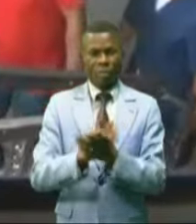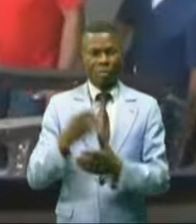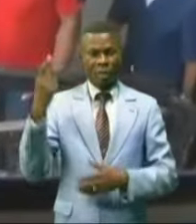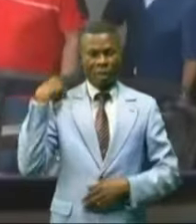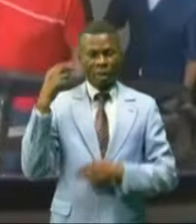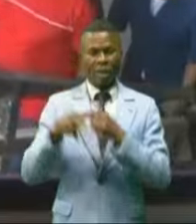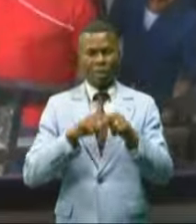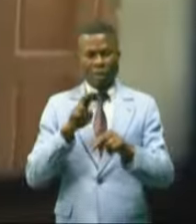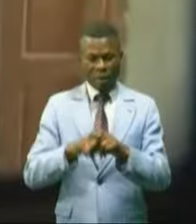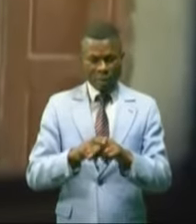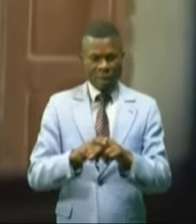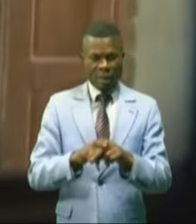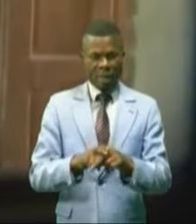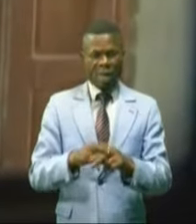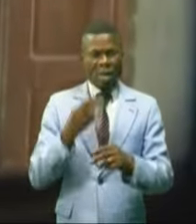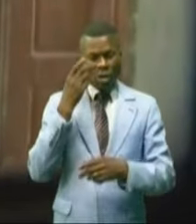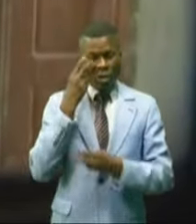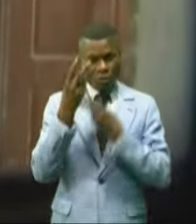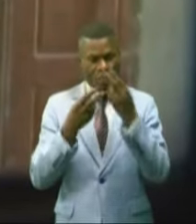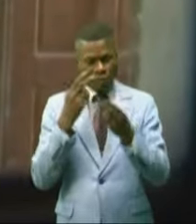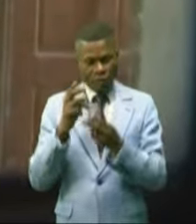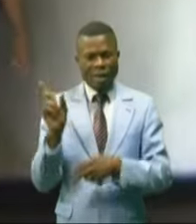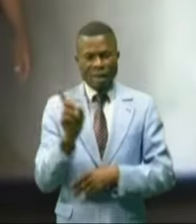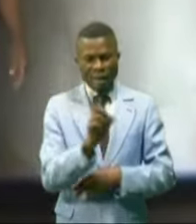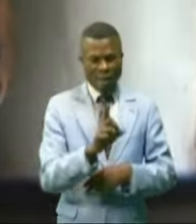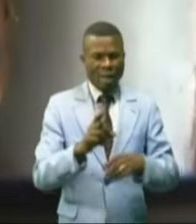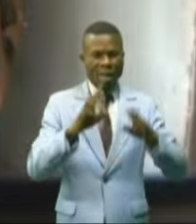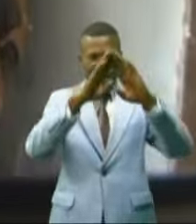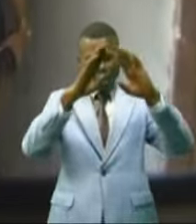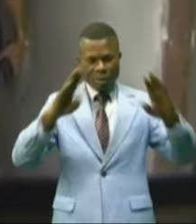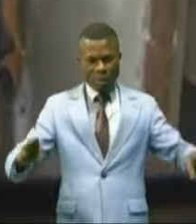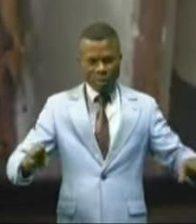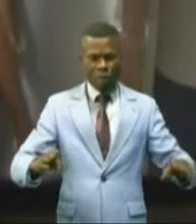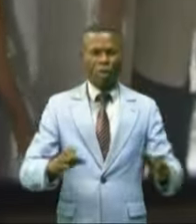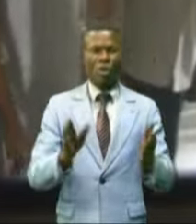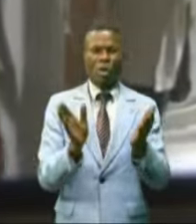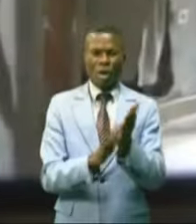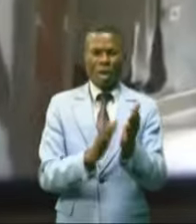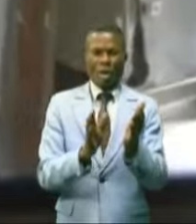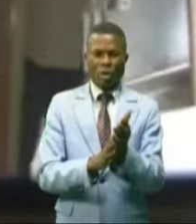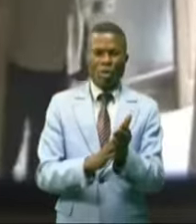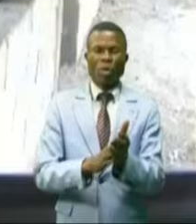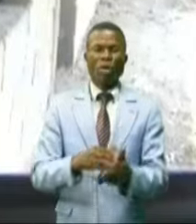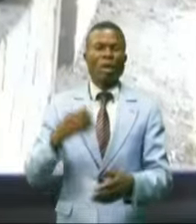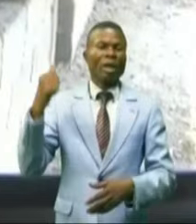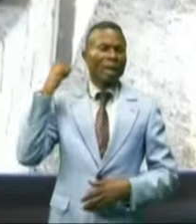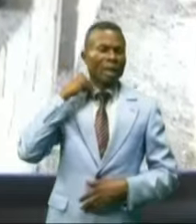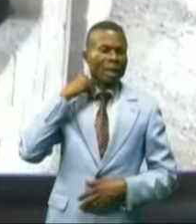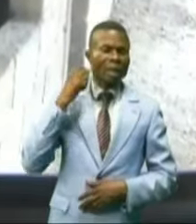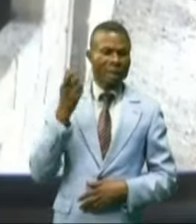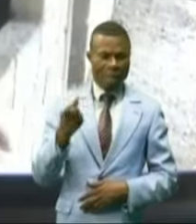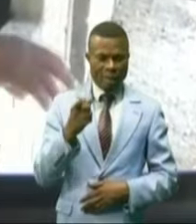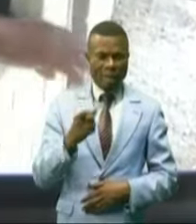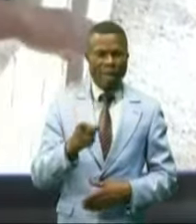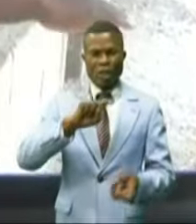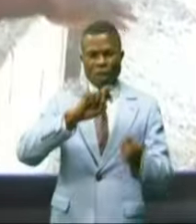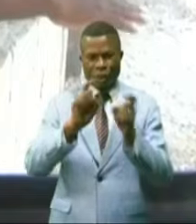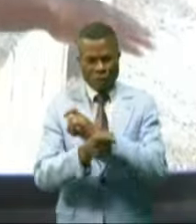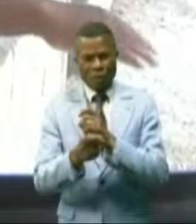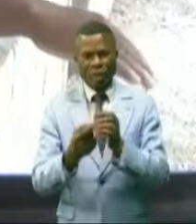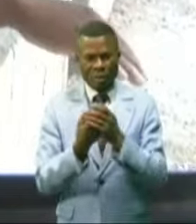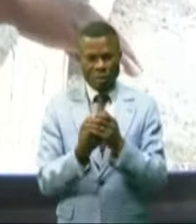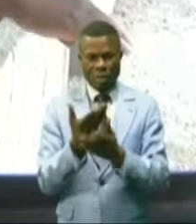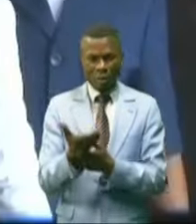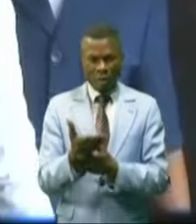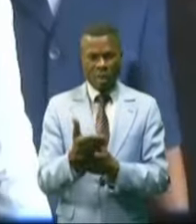d'Isangui a eu le privilège de visiter tour à tour l'actuel bâtiment qui abrite l'ISTEM, puis le site de Magopi où sera transféré l'ISTEM bientôt.